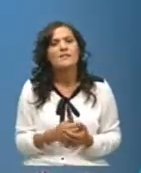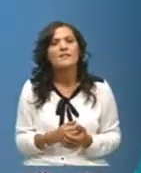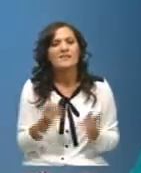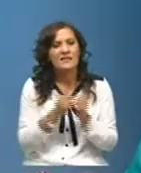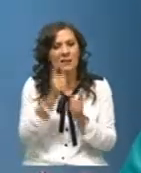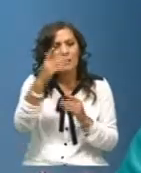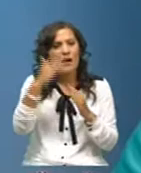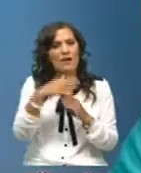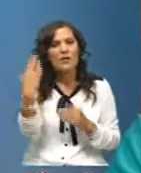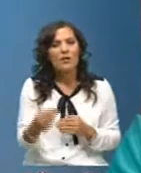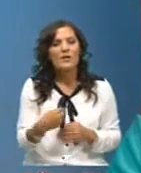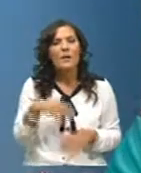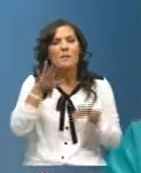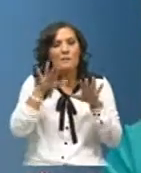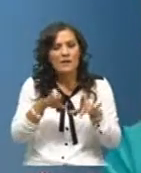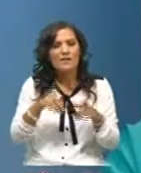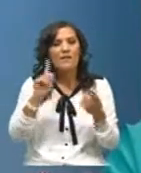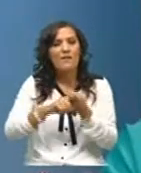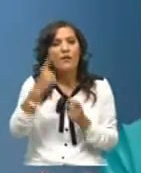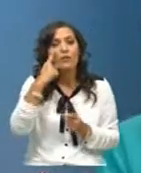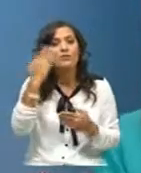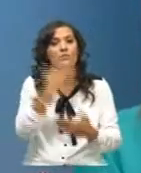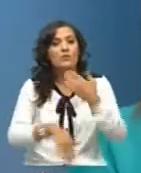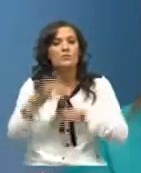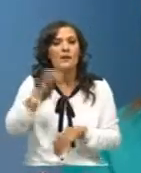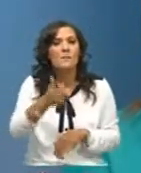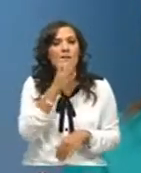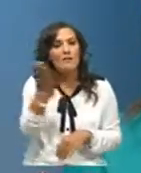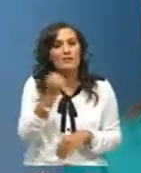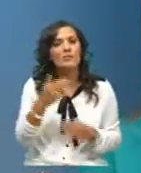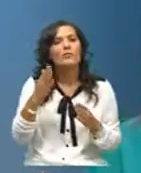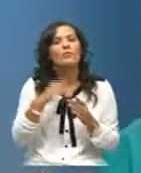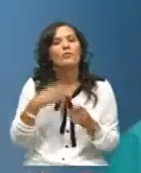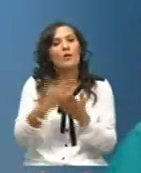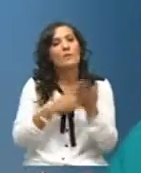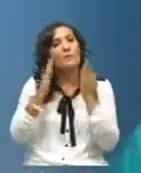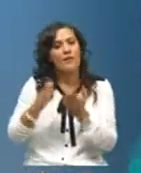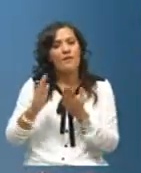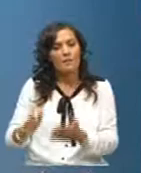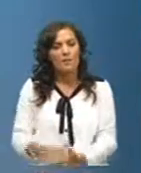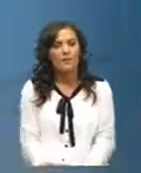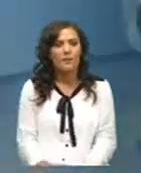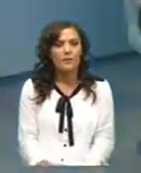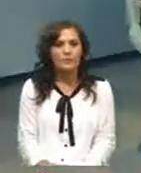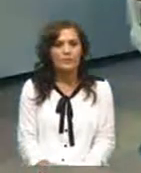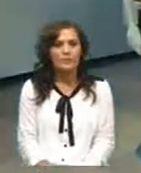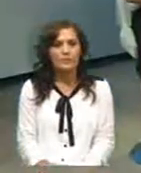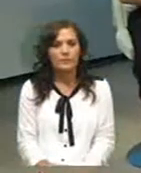kısa bir ara mız olacak bilgisayar ve göz yorulması hakkında bilgi alacağız programı devam ediyor olacak